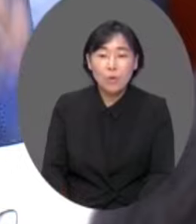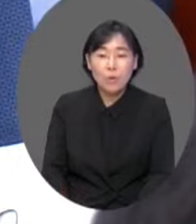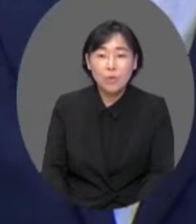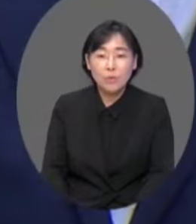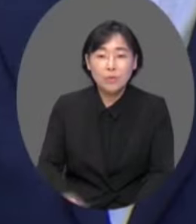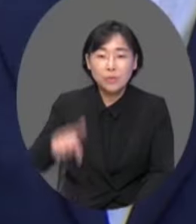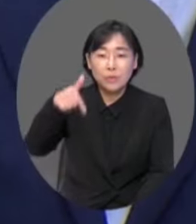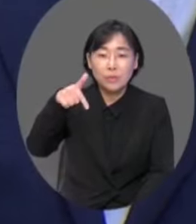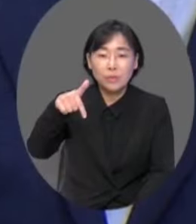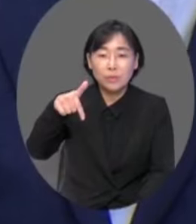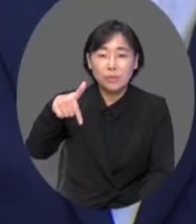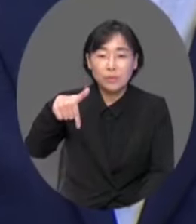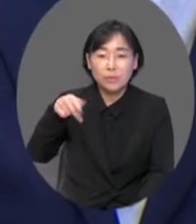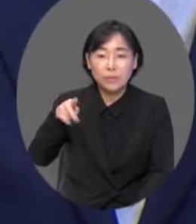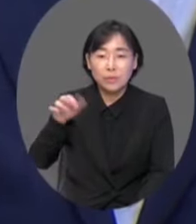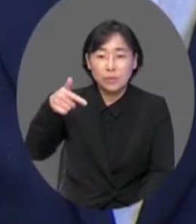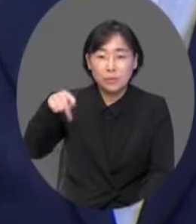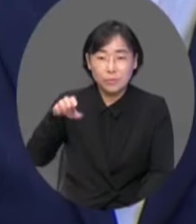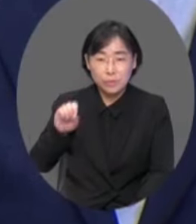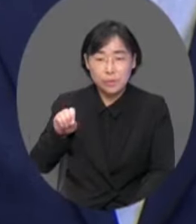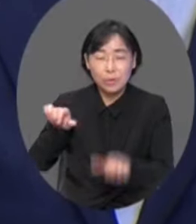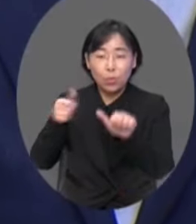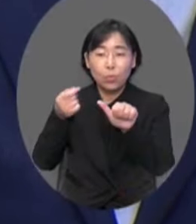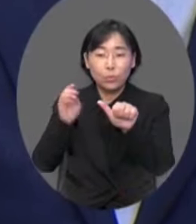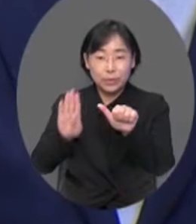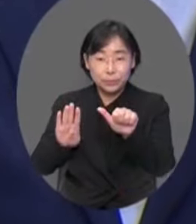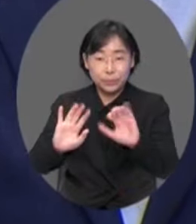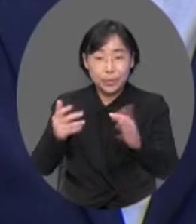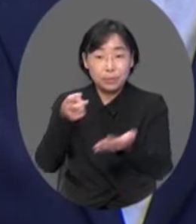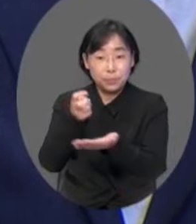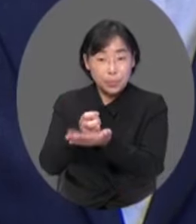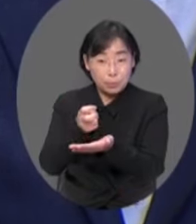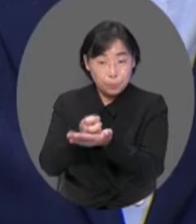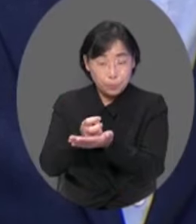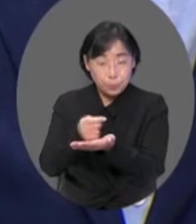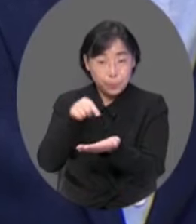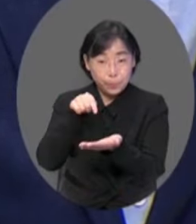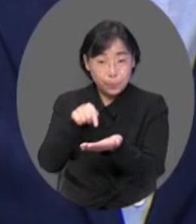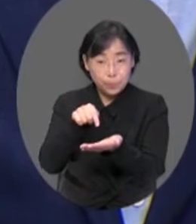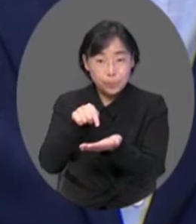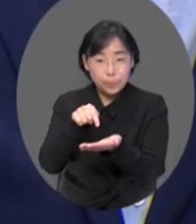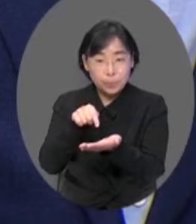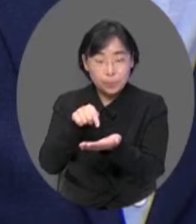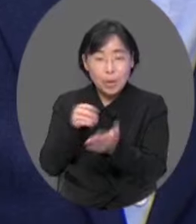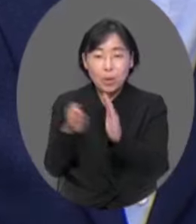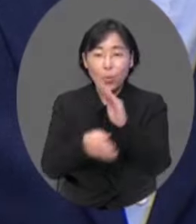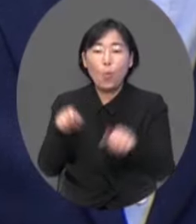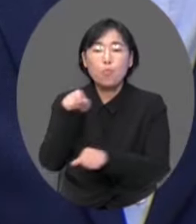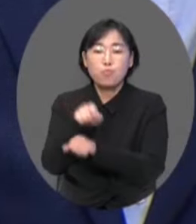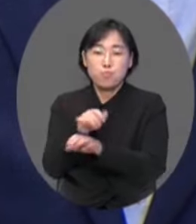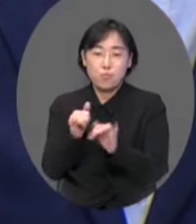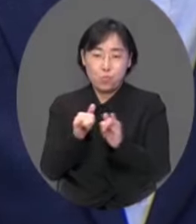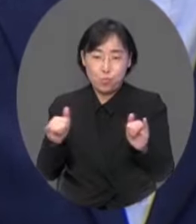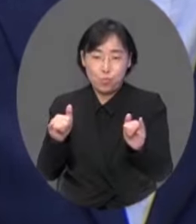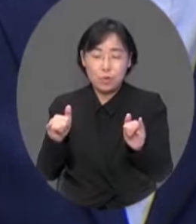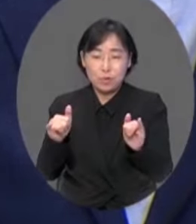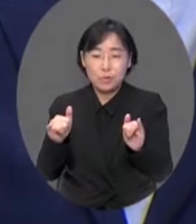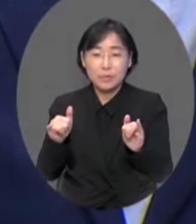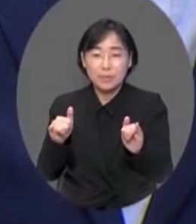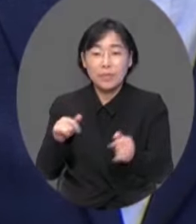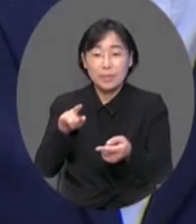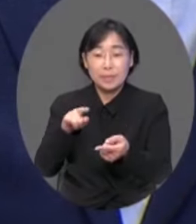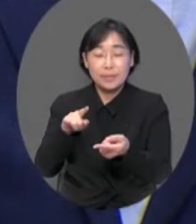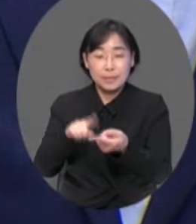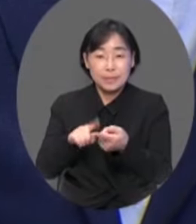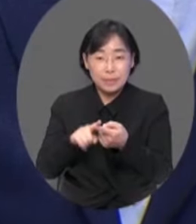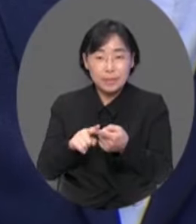헌법 5급이라 할 수는 없지만 경정입니다. 예, 헌법에 공무원의 신분과 지위를 규정하고 있는 조항이 있어요.